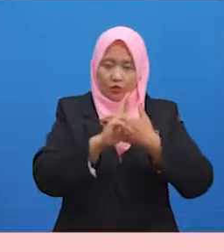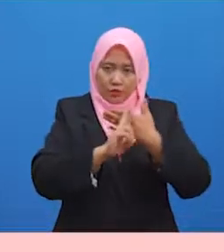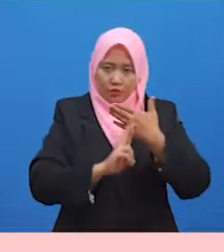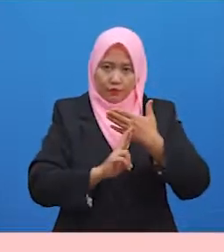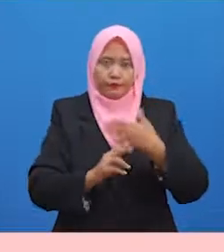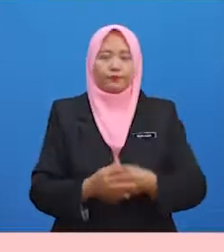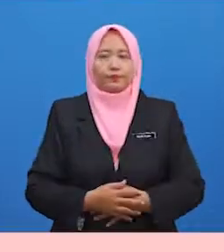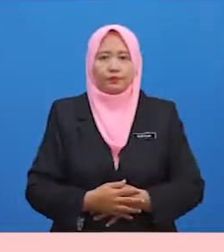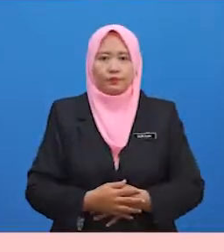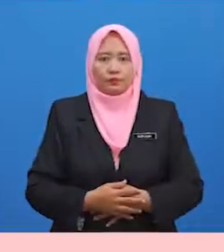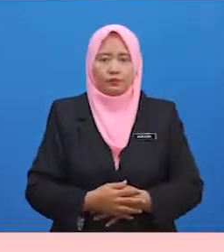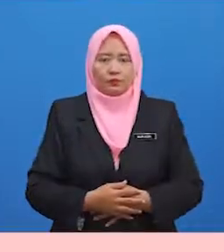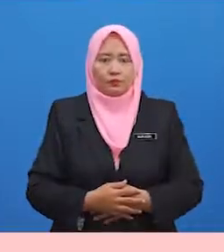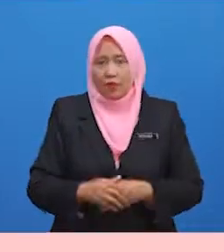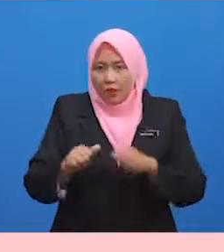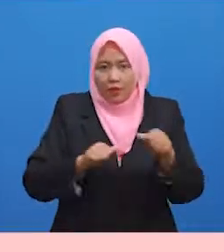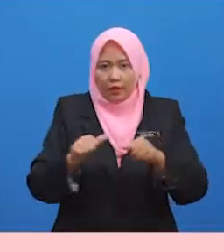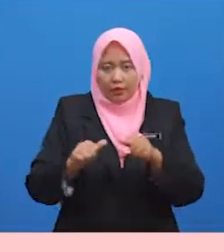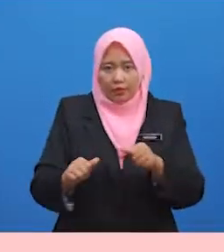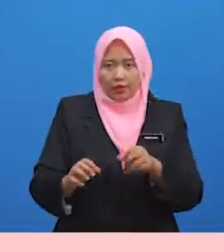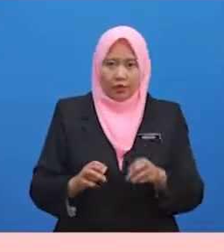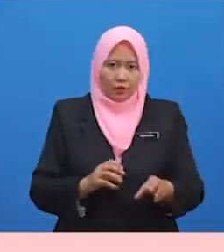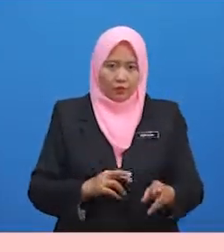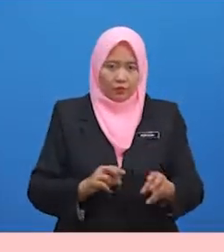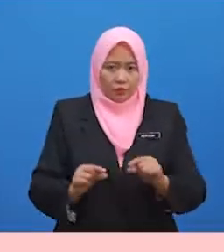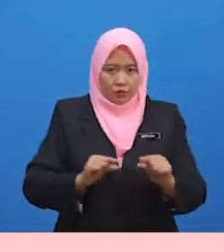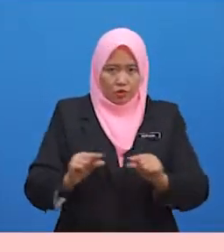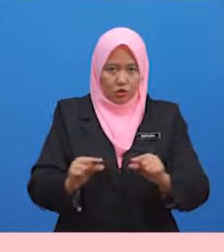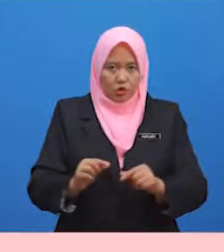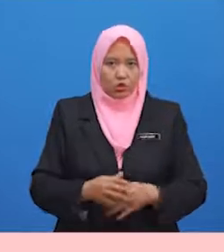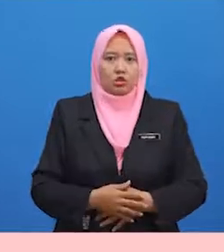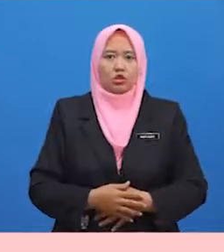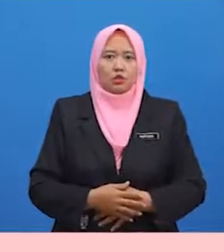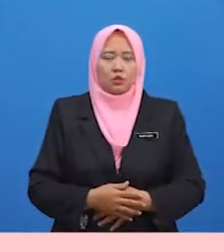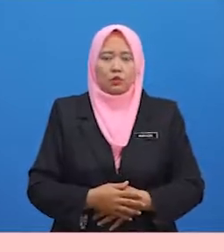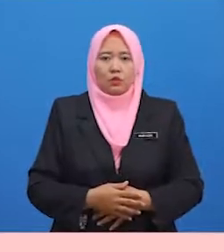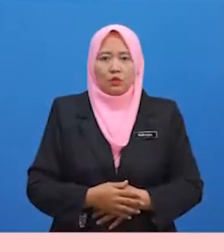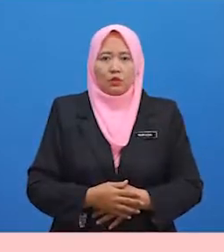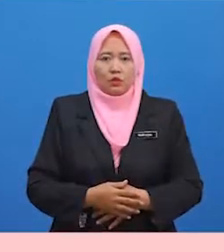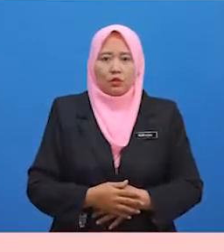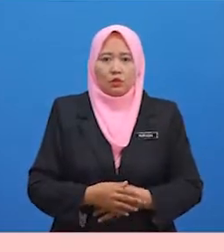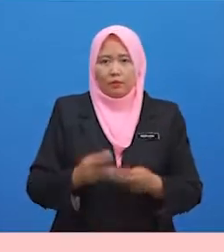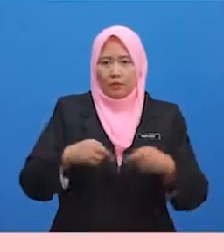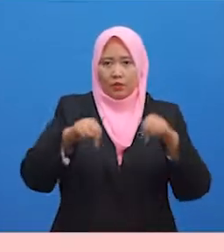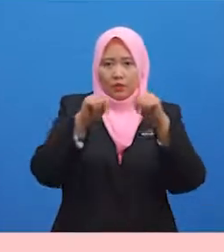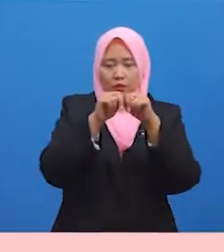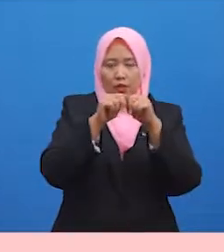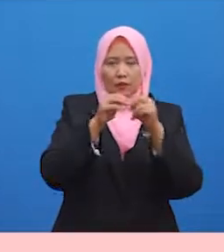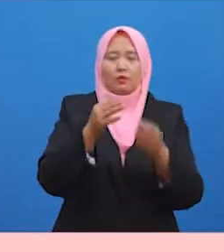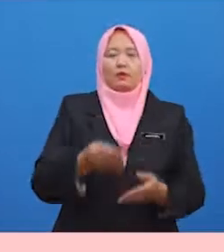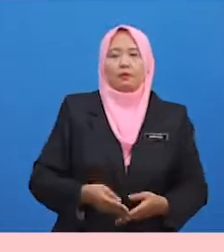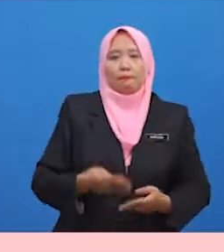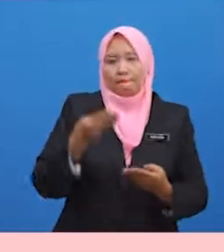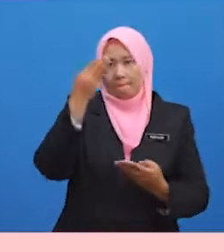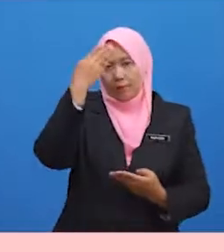A ataupun active movement memerlukan penilai, memberikan arahan dan meminta mangsa untuk